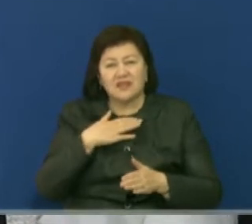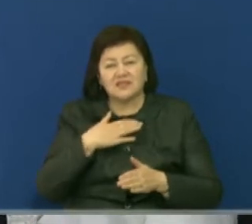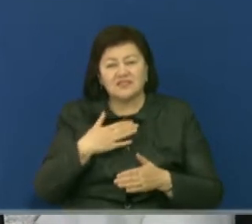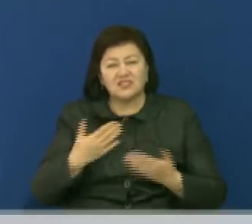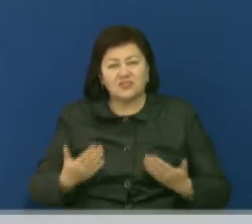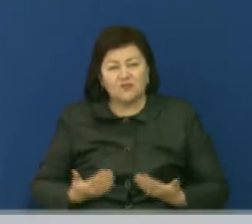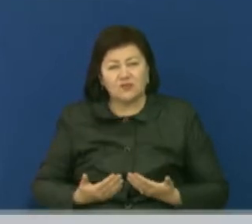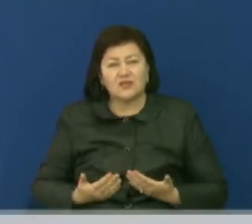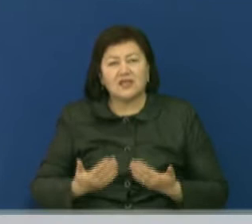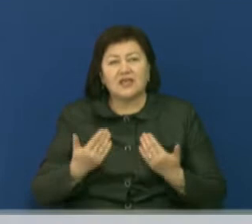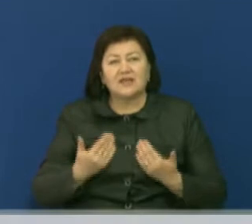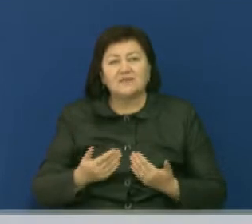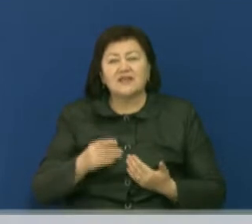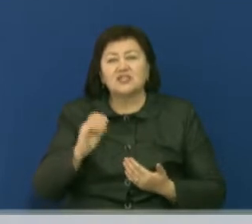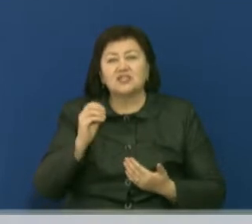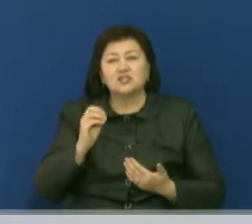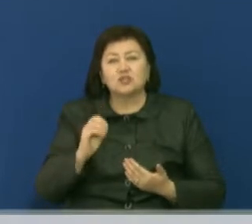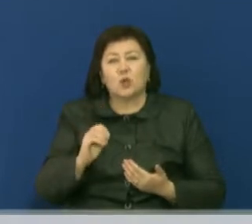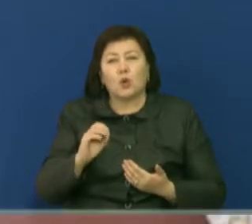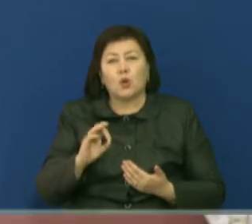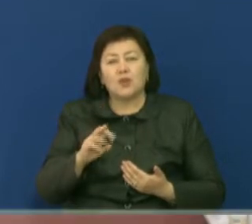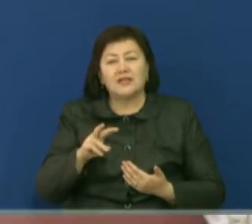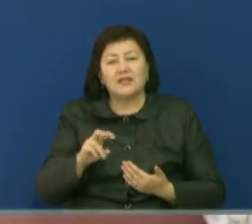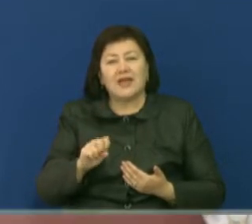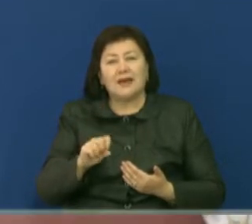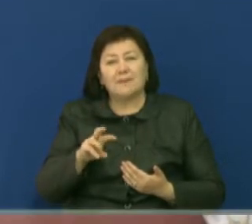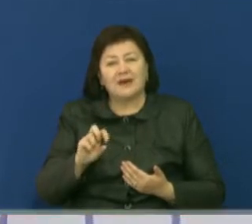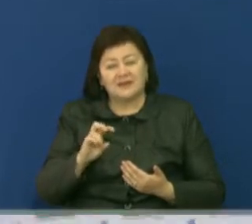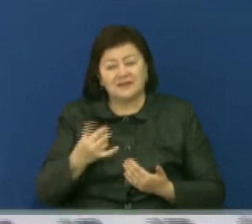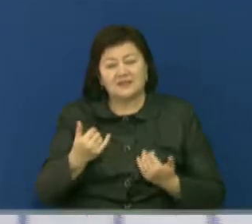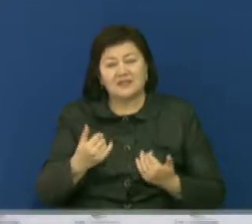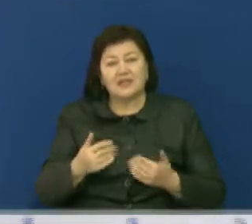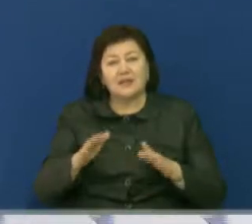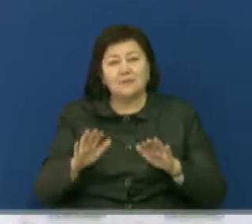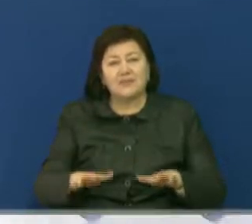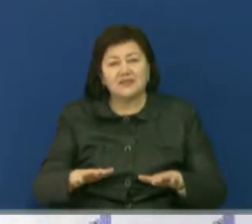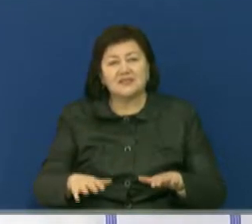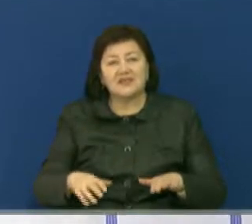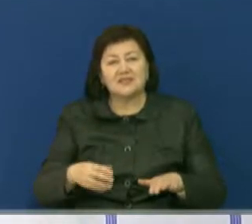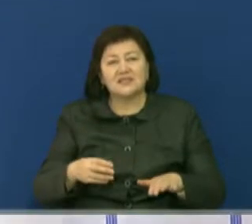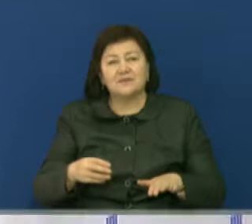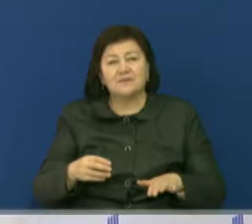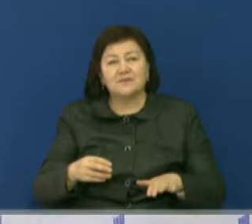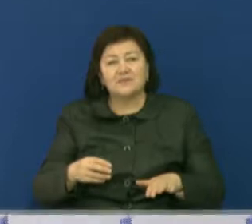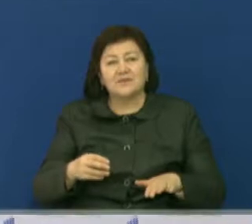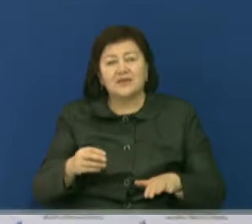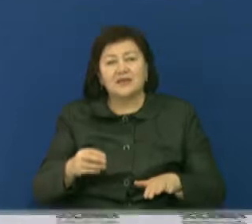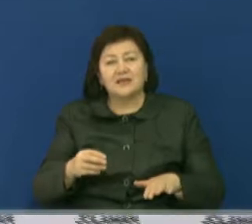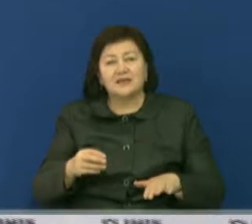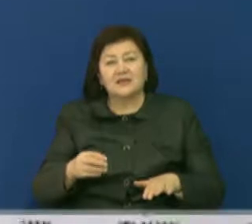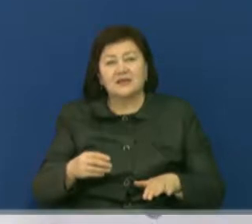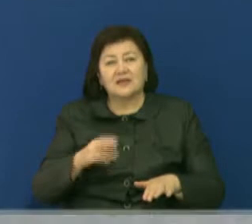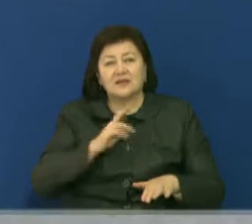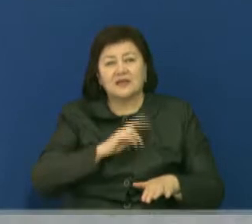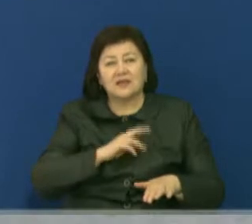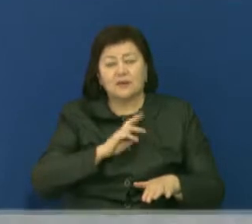Абитайулы вручил сертификат «Халяль» Духовного управления мусульман Казахстана на убойную площадку оптово-распределительного центра «Жоламан», а